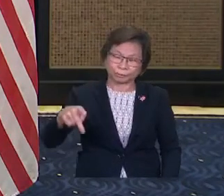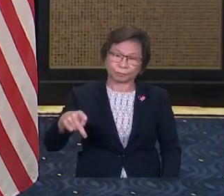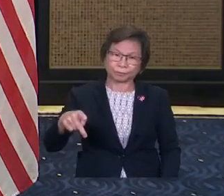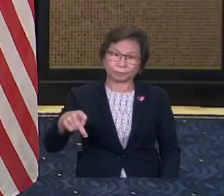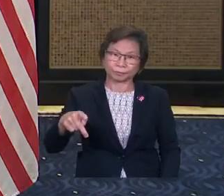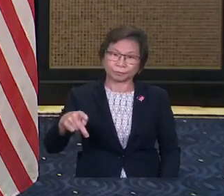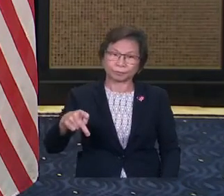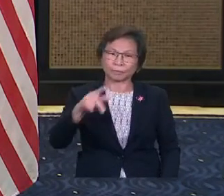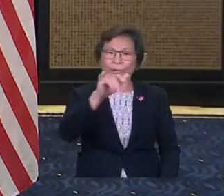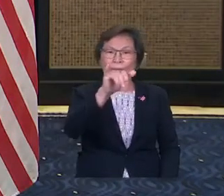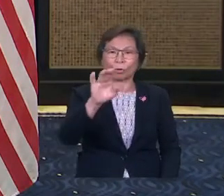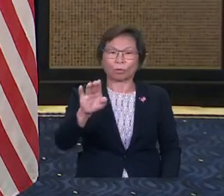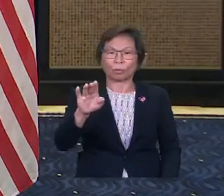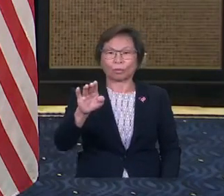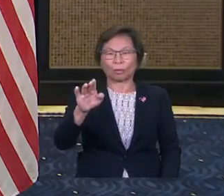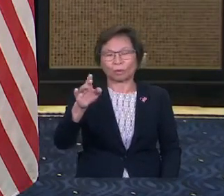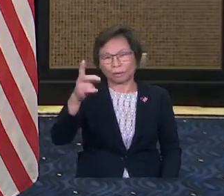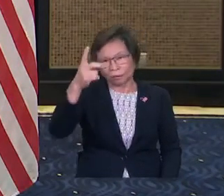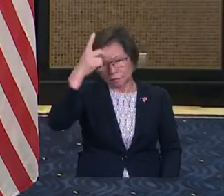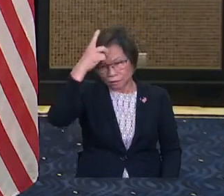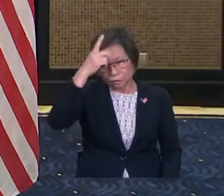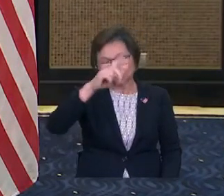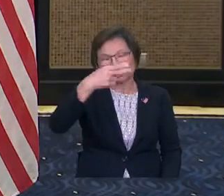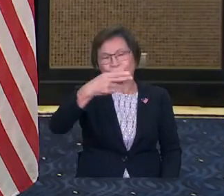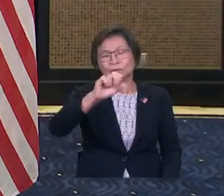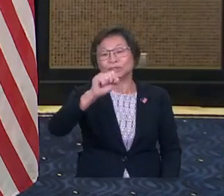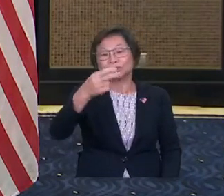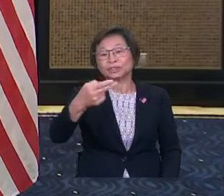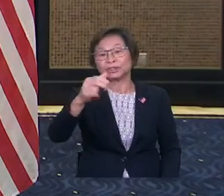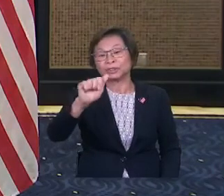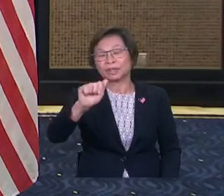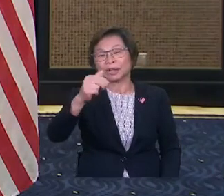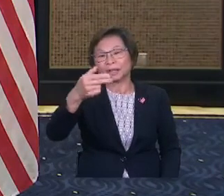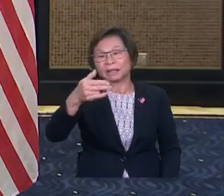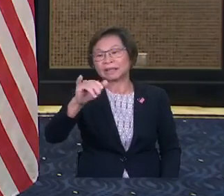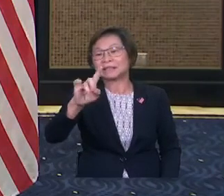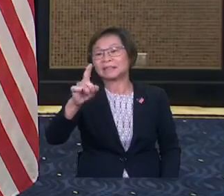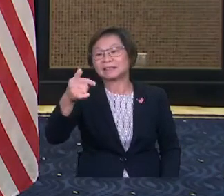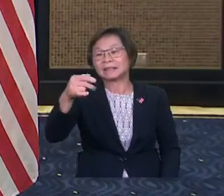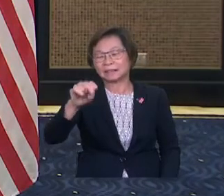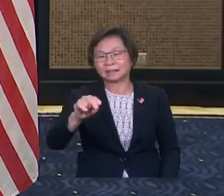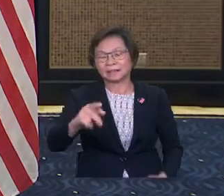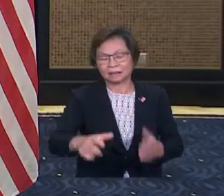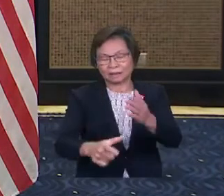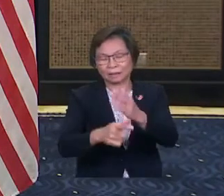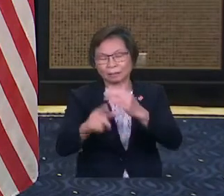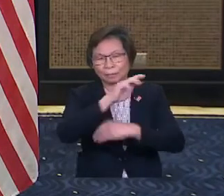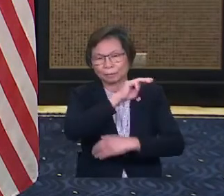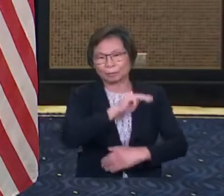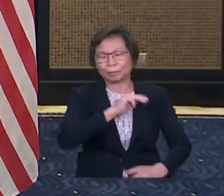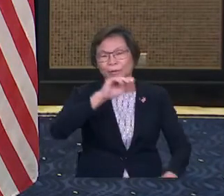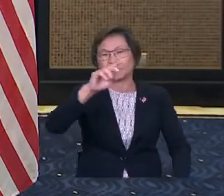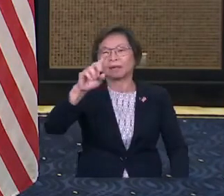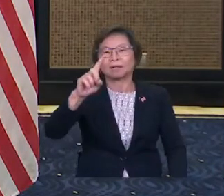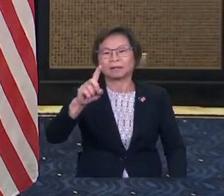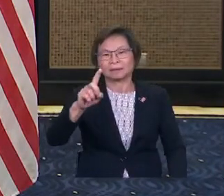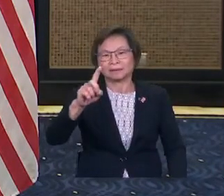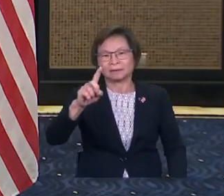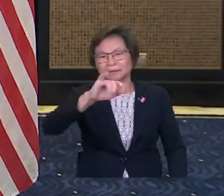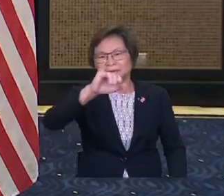yang terhormat dangdut residen bin qasim timbalan menteri yang hormat dato.sri Jalaluddin bin